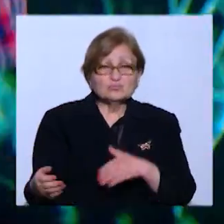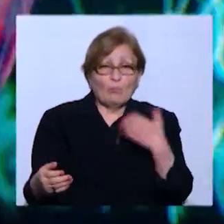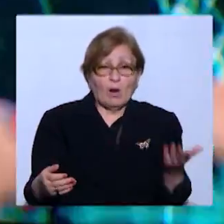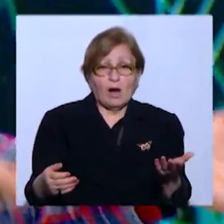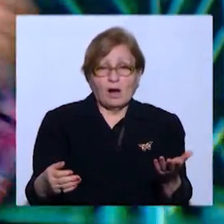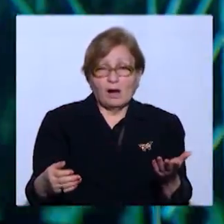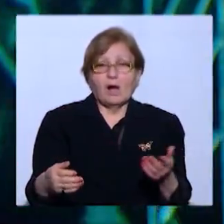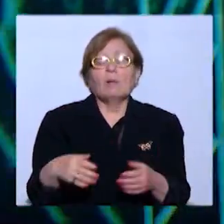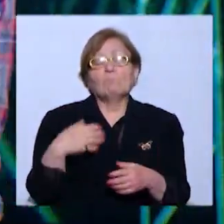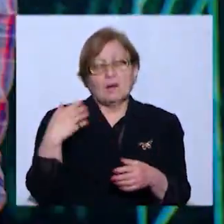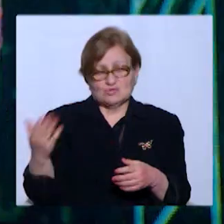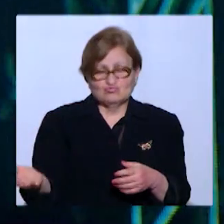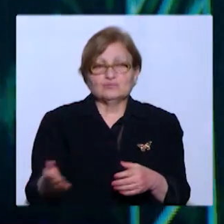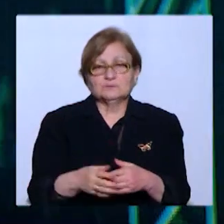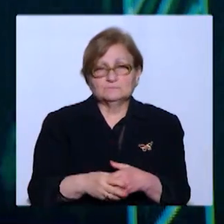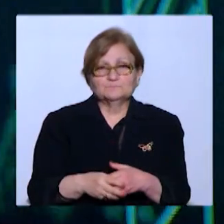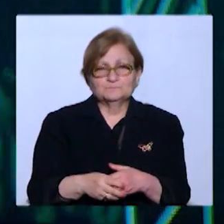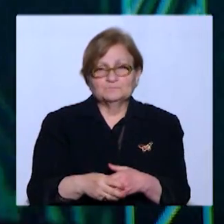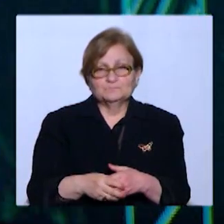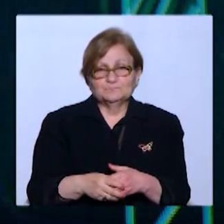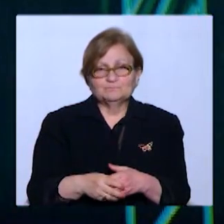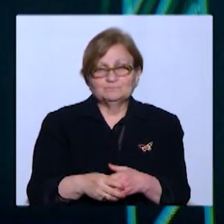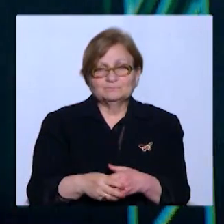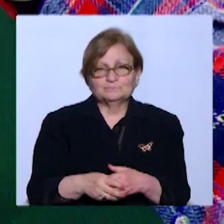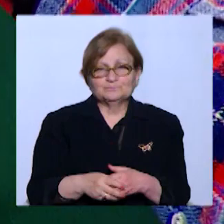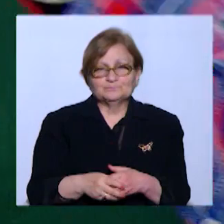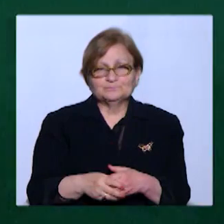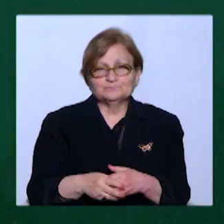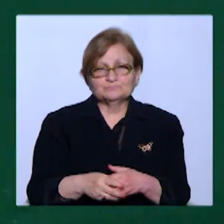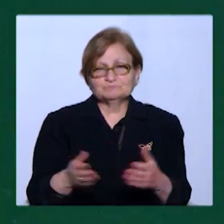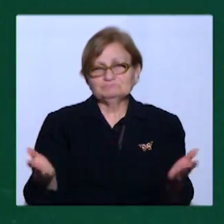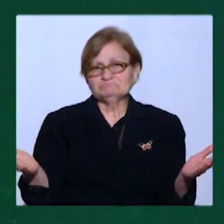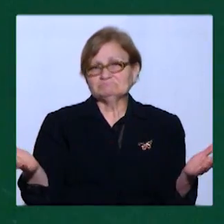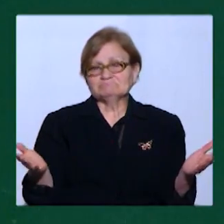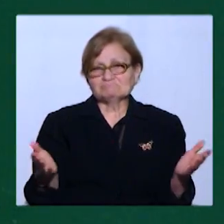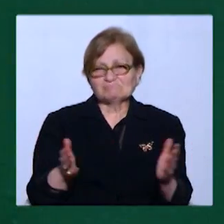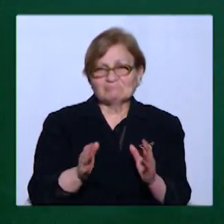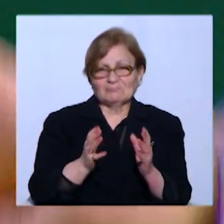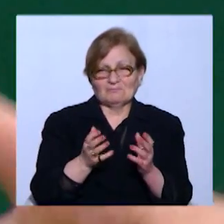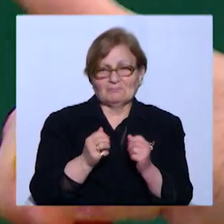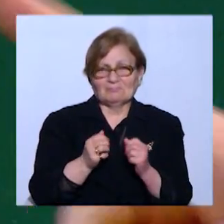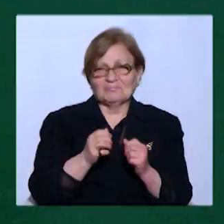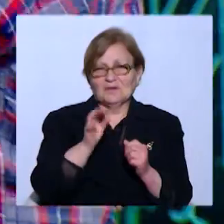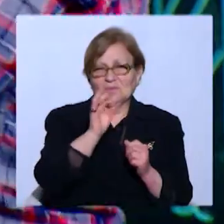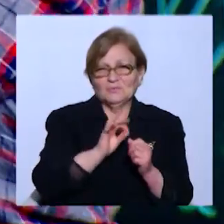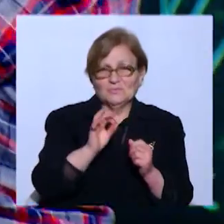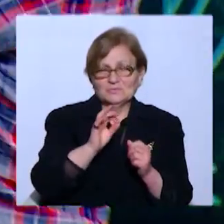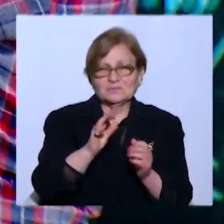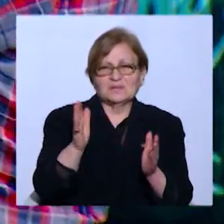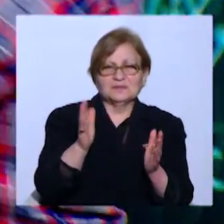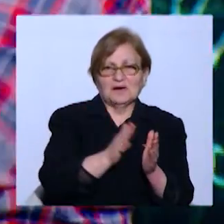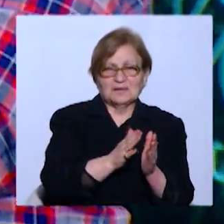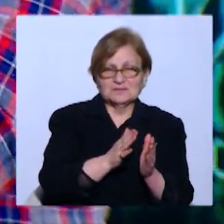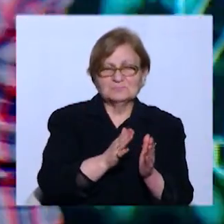ა მარჯვნივ, კარგი. აჰა. უჰ, გამოგვივიდა. 0